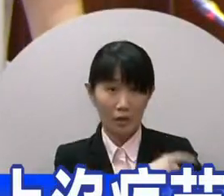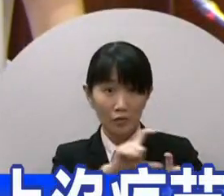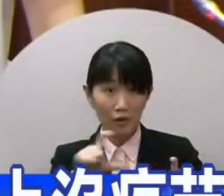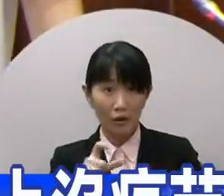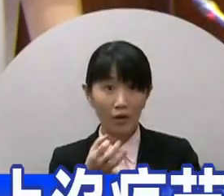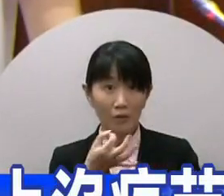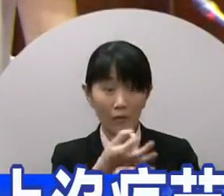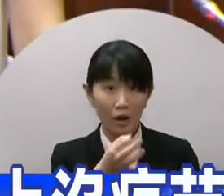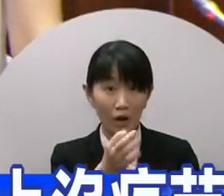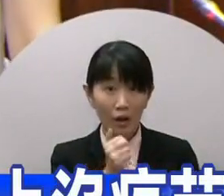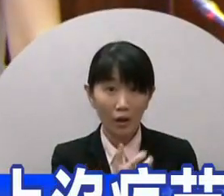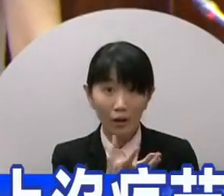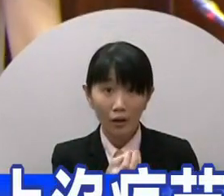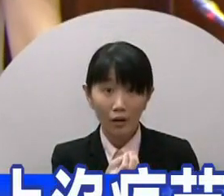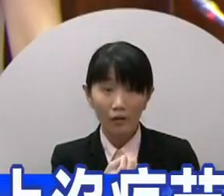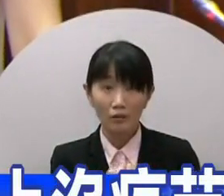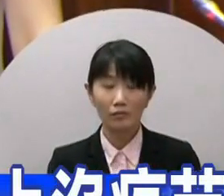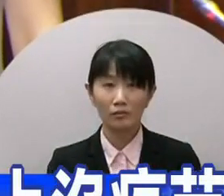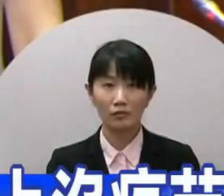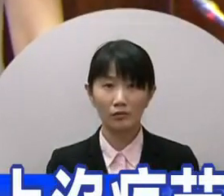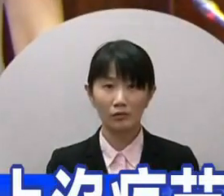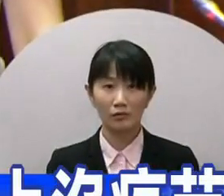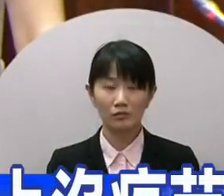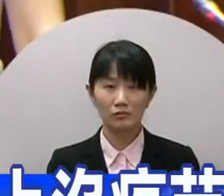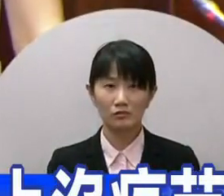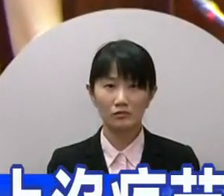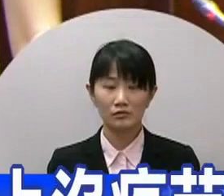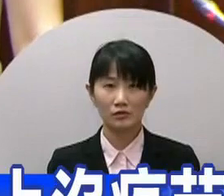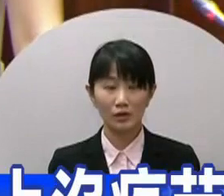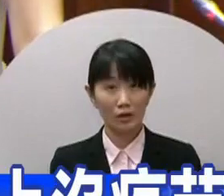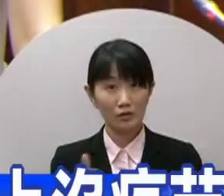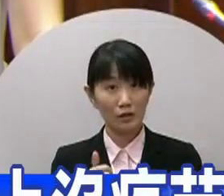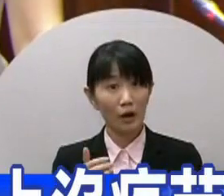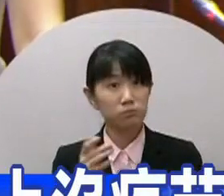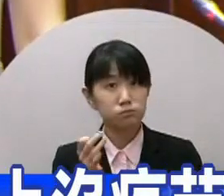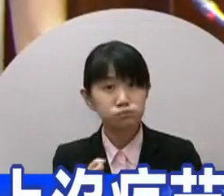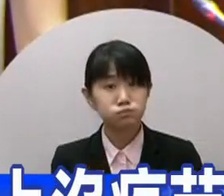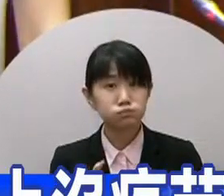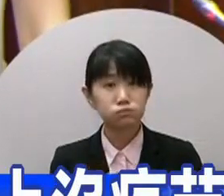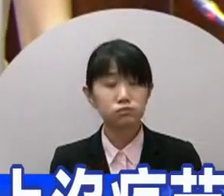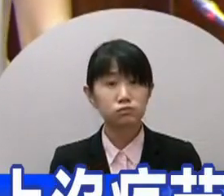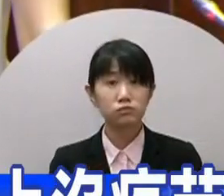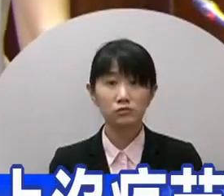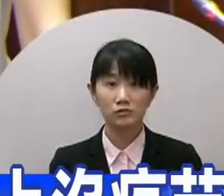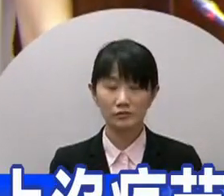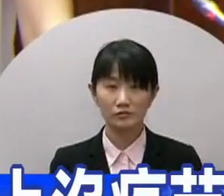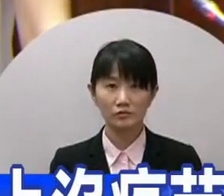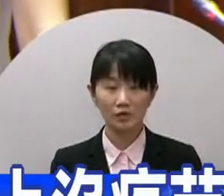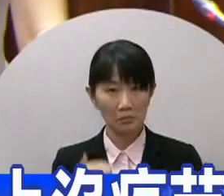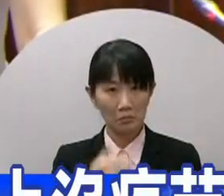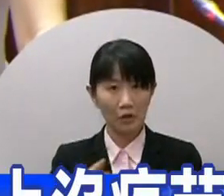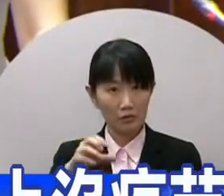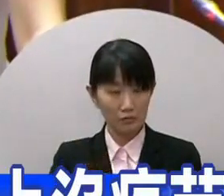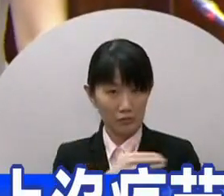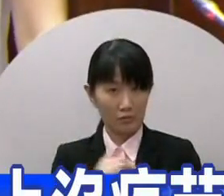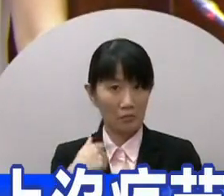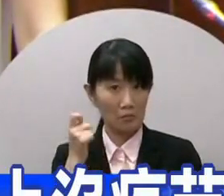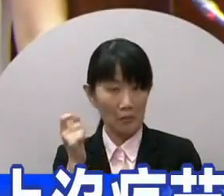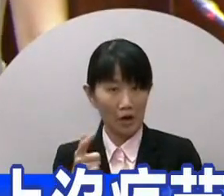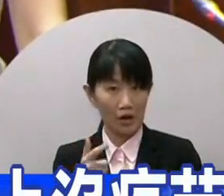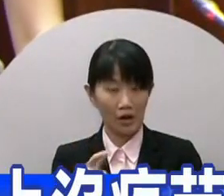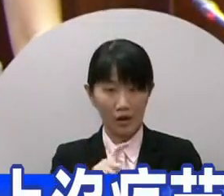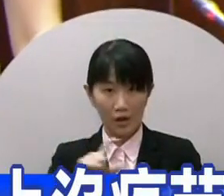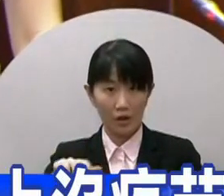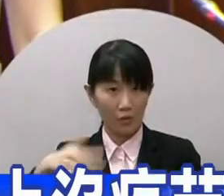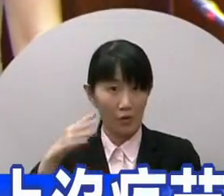在说他没有疫苗？ 他手上没有疫苗啊。 他要买到疫苗啊，你让他进来，他是保证可以买到500万剂，不是吗？ 啊，他